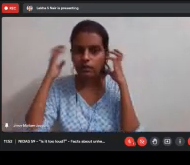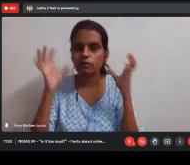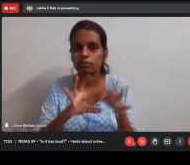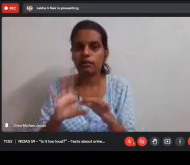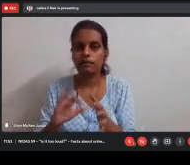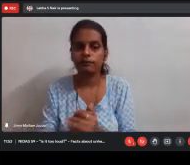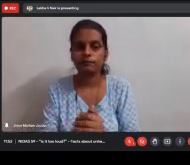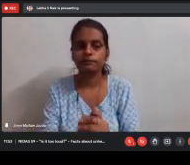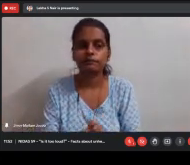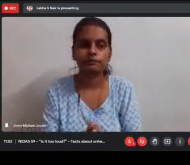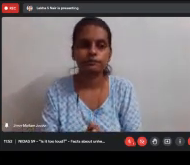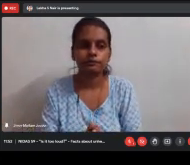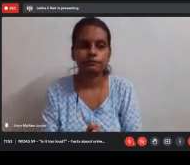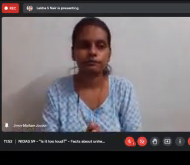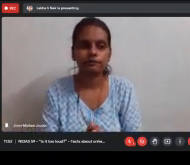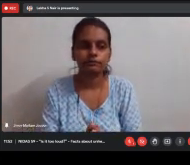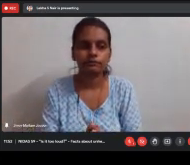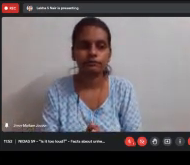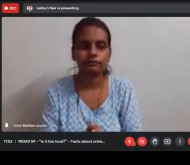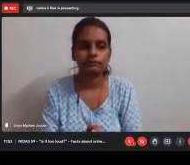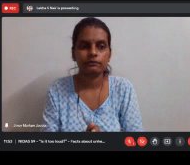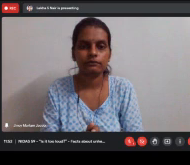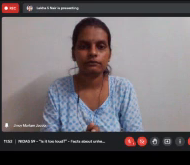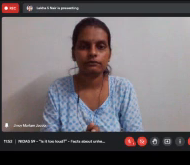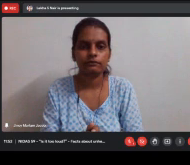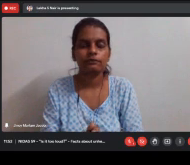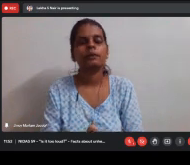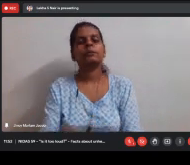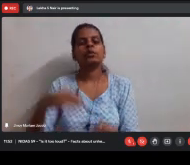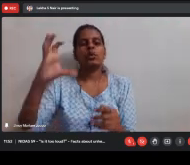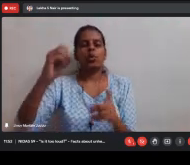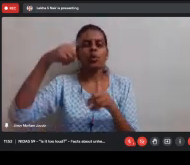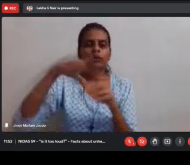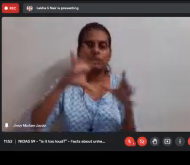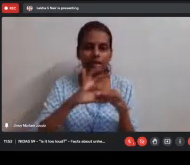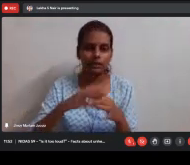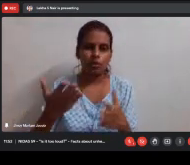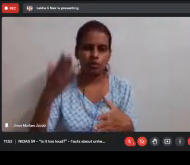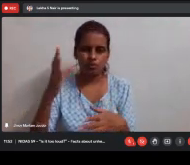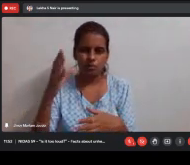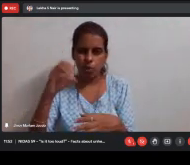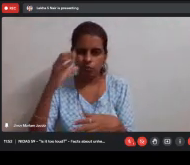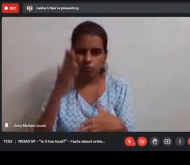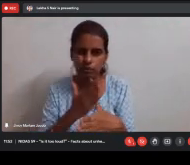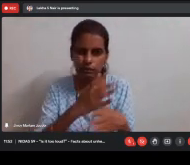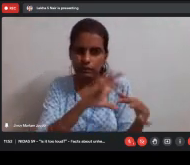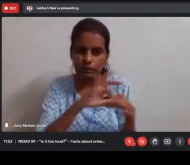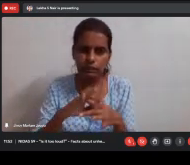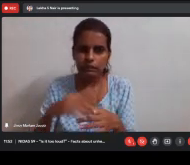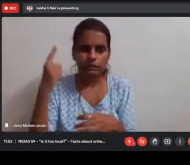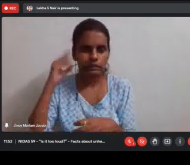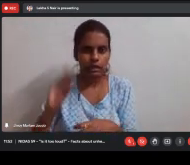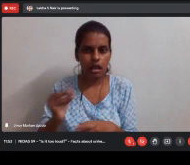കുറച്ച് ബൾക്കിയാണ് സാധനം. നമ്മൾ ഇൻഡസ്ട്രീസിലൊക്കെ യൂസ് ചെയ്ത് കാണുന്നത് ഇയർ മഫ് ആണ്, കമ്പൈൻഡ് വിത്ത് ഡബിൾ പ്രൊട്ടക്ഷൻ ആണ് അവിടെ പറയുന്നത്, കമ്പൈൻഡ് വിത്ത്